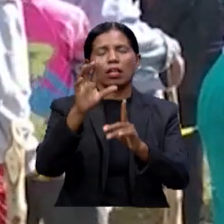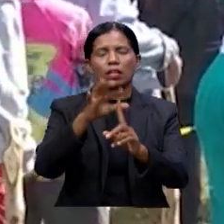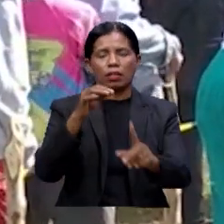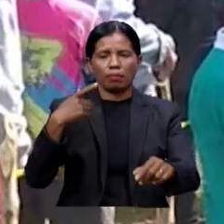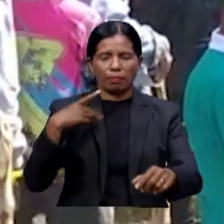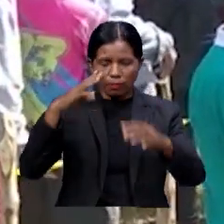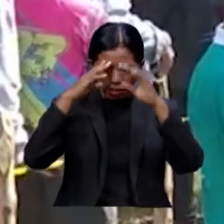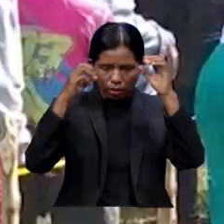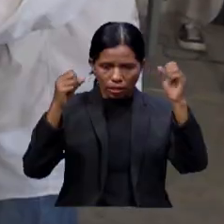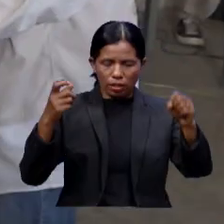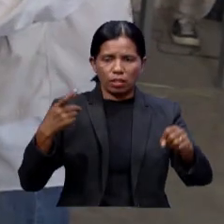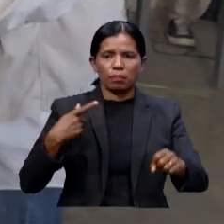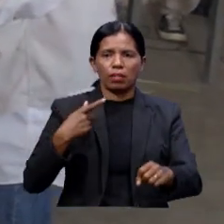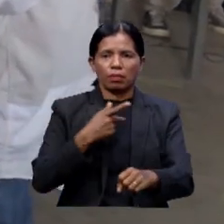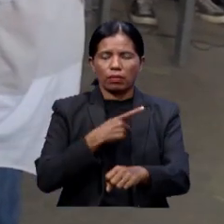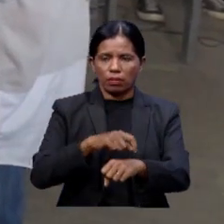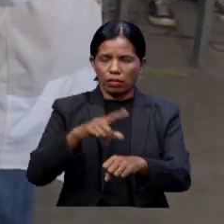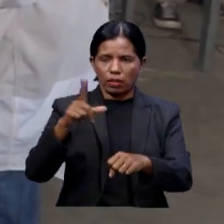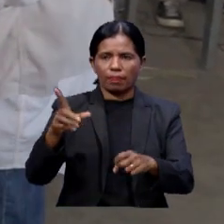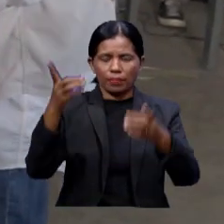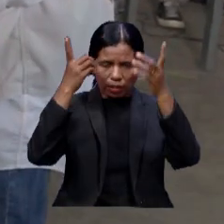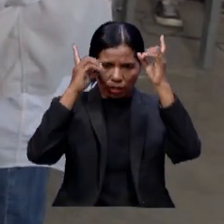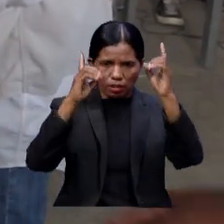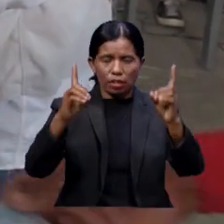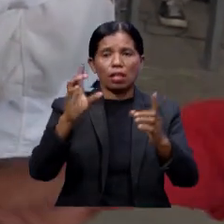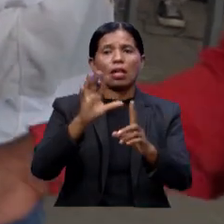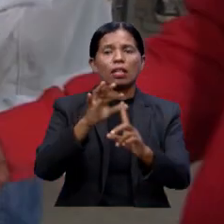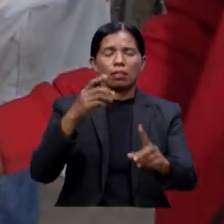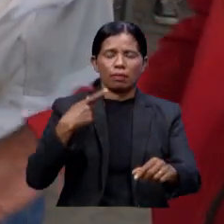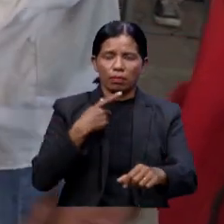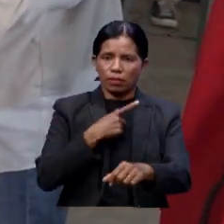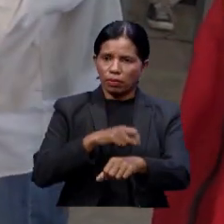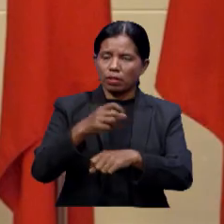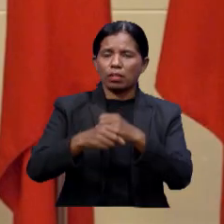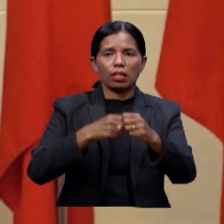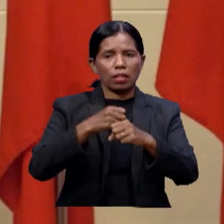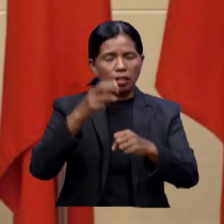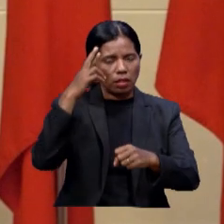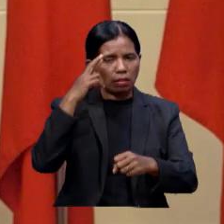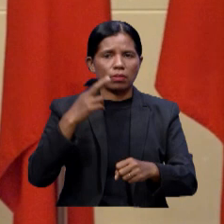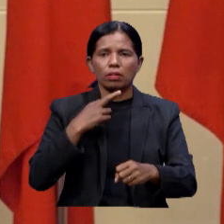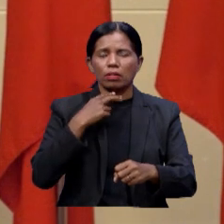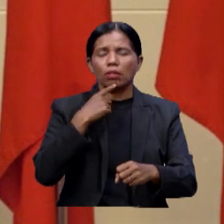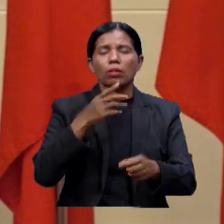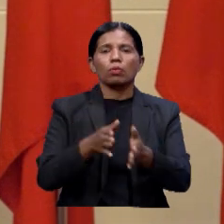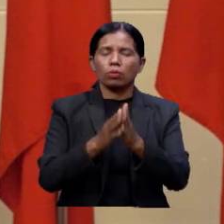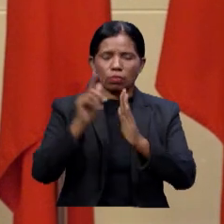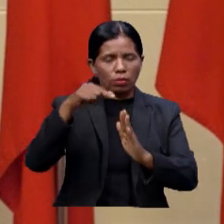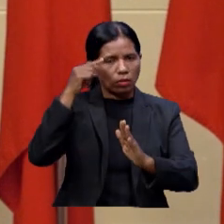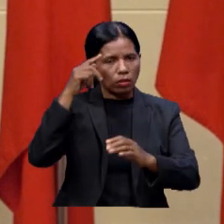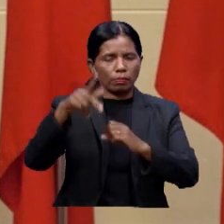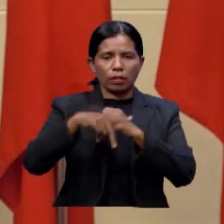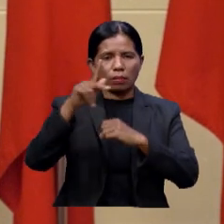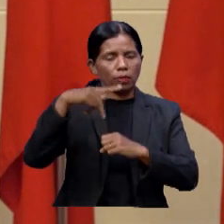Republika no parlamentu nasional. Molok dekreta kalendario elisang parlamentar batinang ne presiden Republika Jose Ramjorta konsulta guverno no partidu